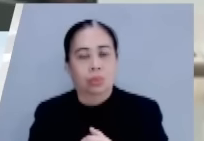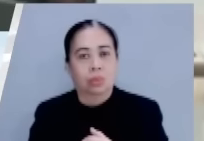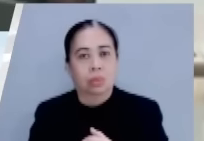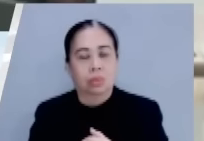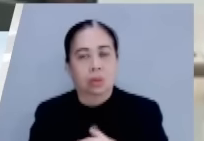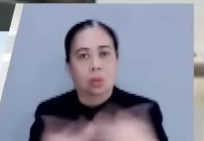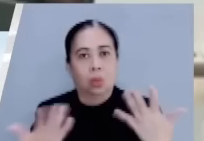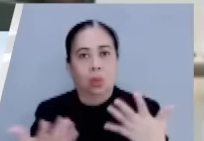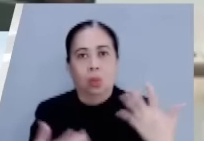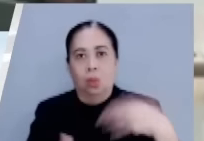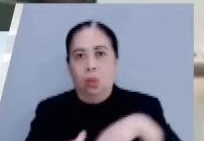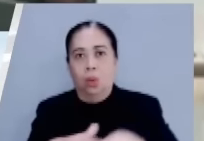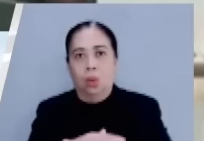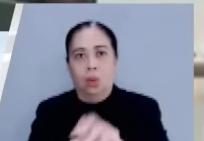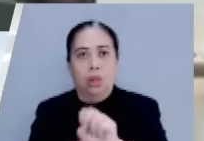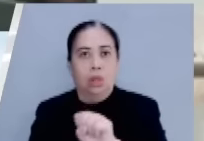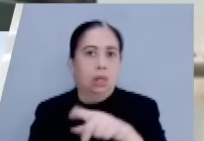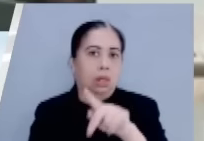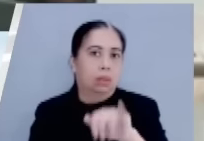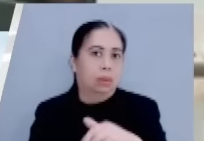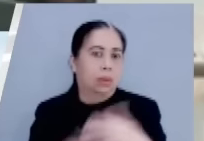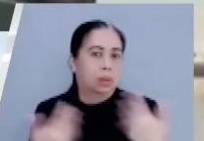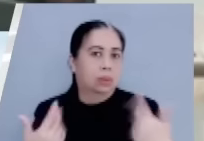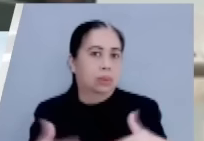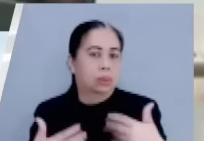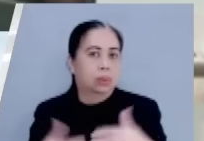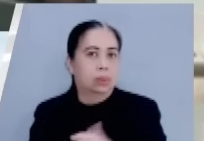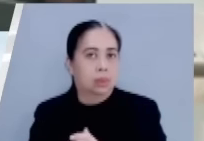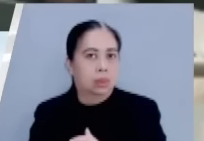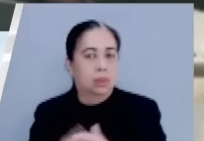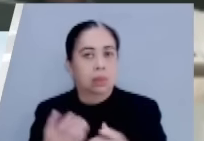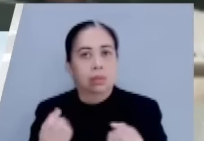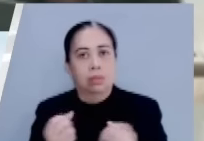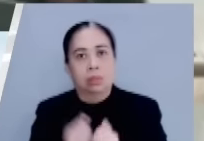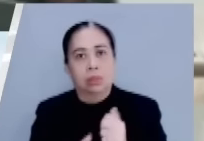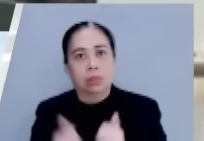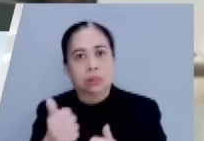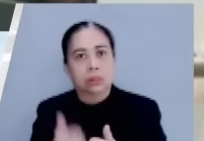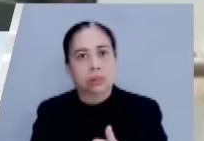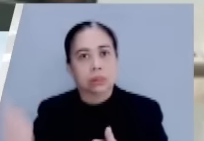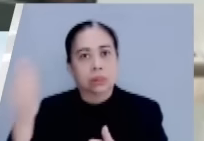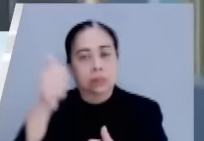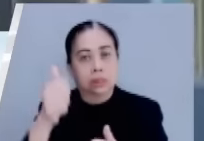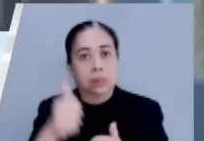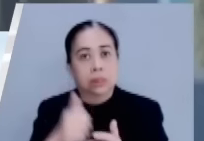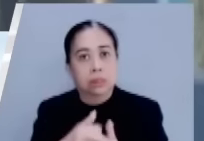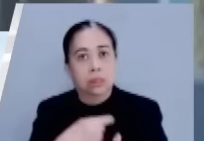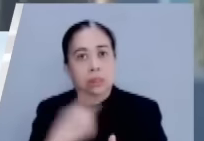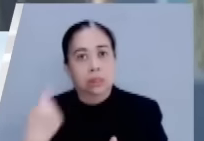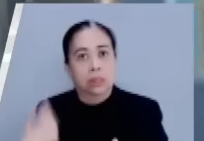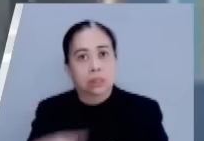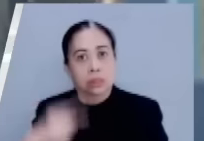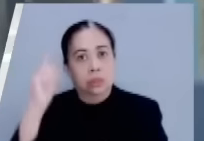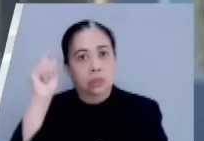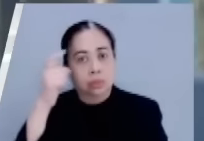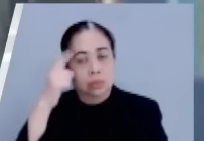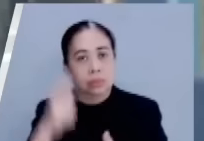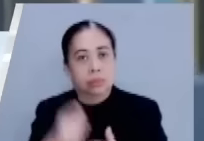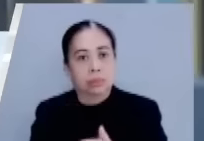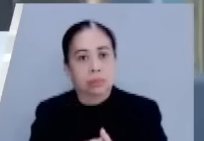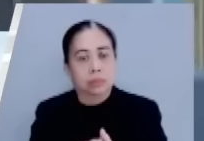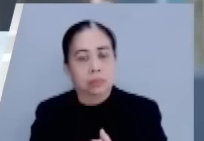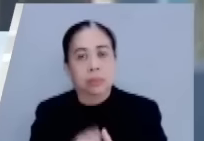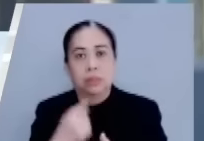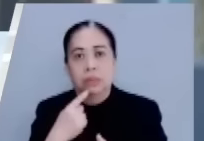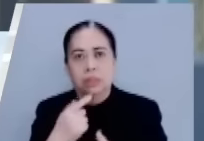talaga, nadala ng mismong head ng Chinese government. Pero sabi ng kampo ni Guo, may